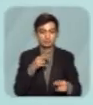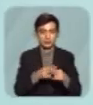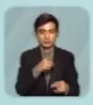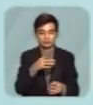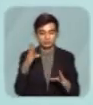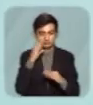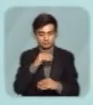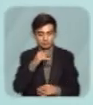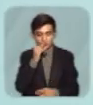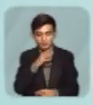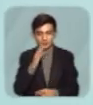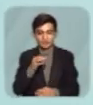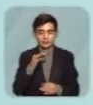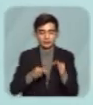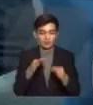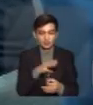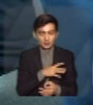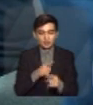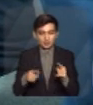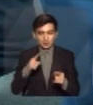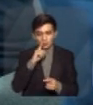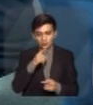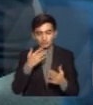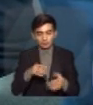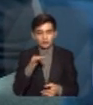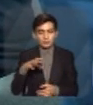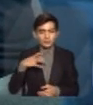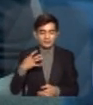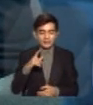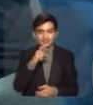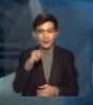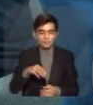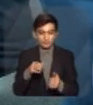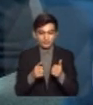шли судебные разбирательства. В итоге бывшего заместителя директора